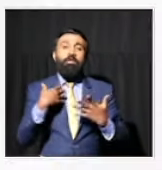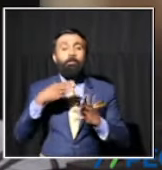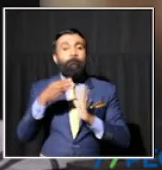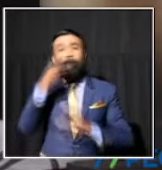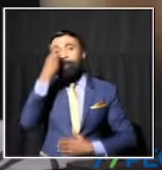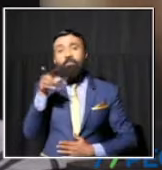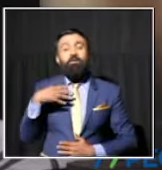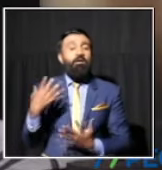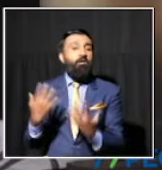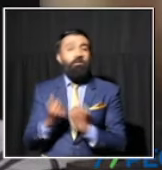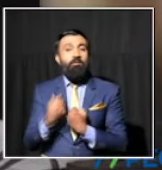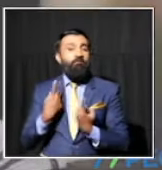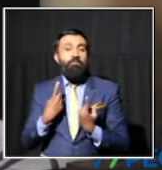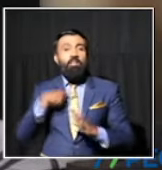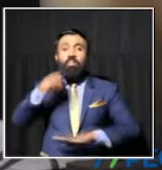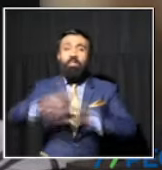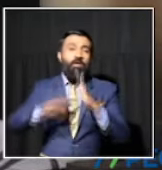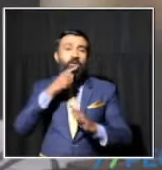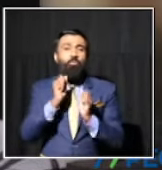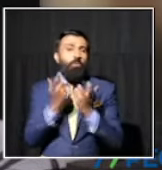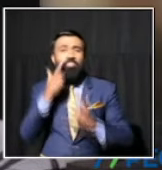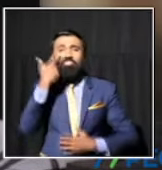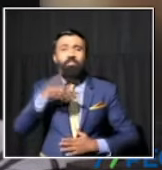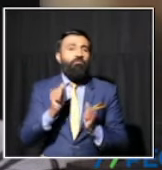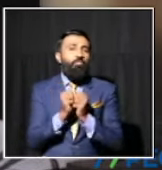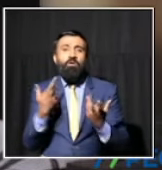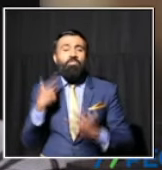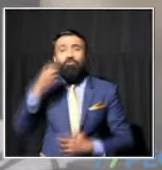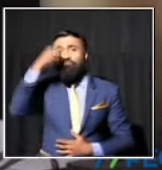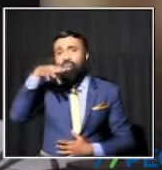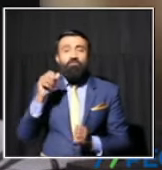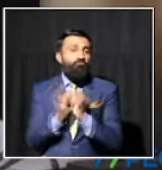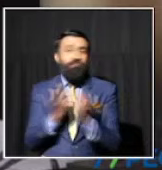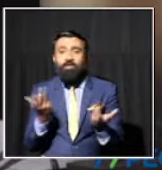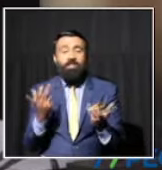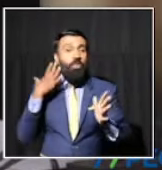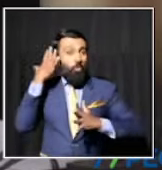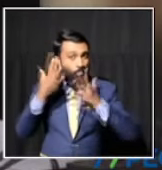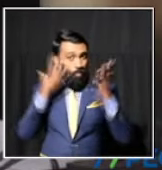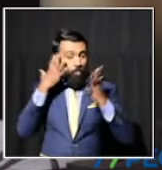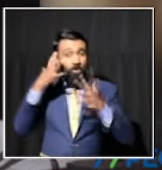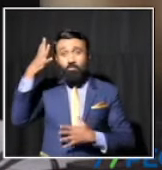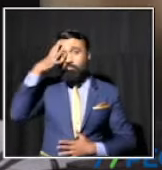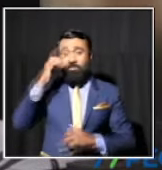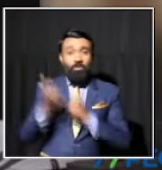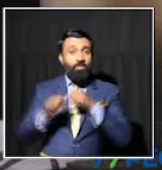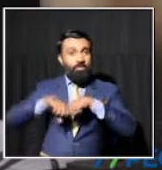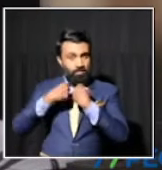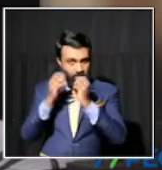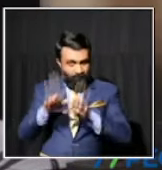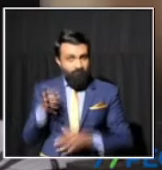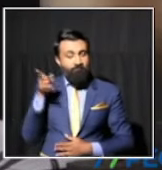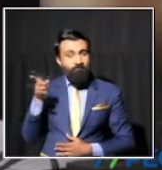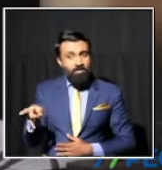එච්චරයි. එතුමට අවශ්‍ය නැහැ රටට මොකද්ද වෙන්නේ? තෙල් වලට මොකද්ද වෙන්නේ? විදුලි බලයට මොකද්ද වෙන්නේ? වැඩක් නැහැ. ලෝකේ සෝලා නිෂ්පාදන පිළිබඳ සමාගම් ඉන්නවා. ඒ සමාගමට